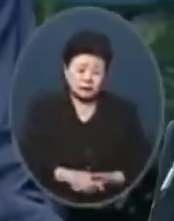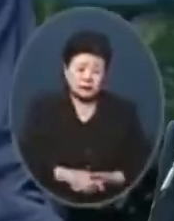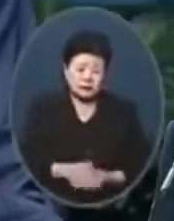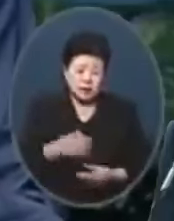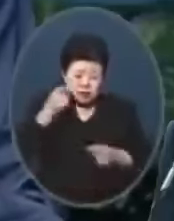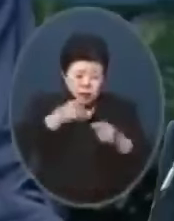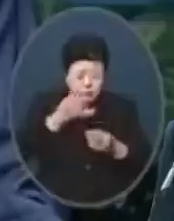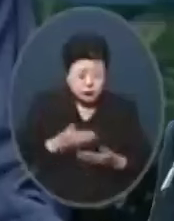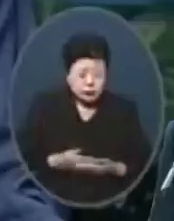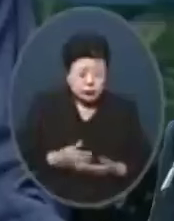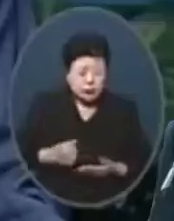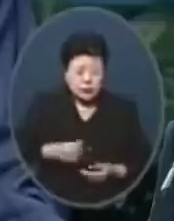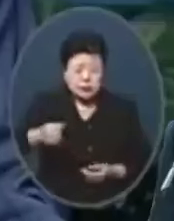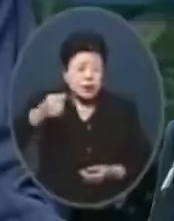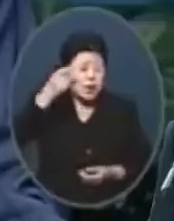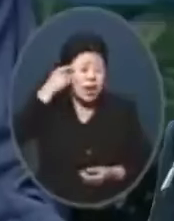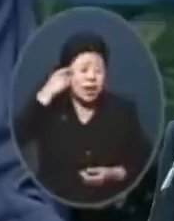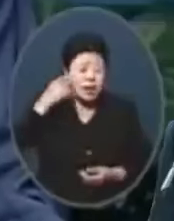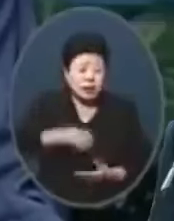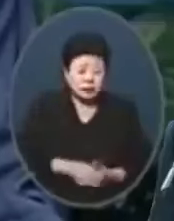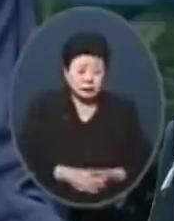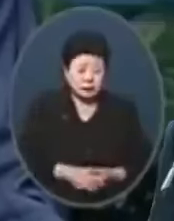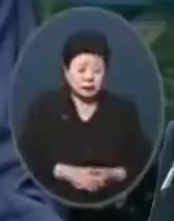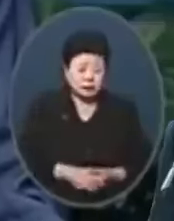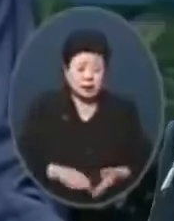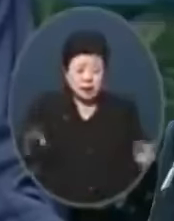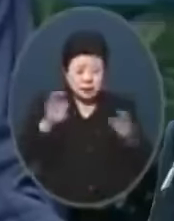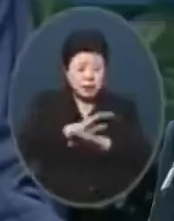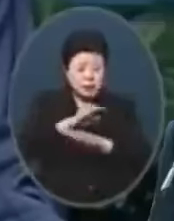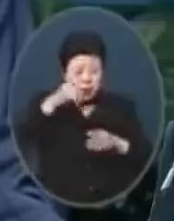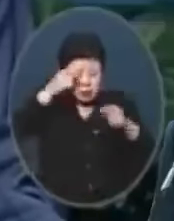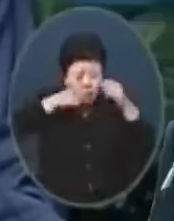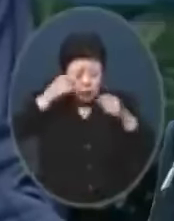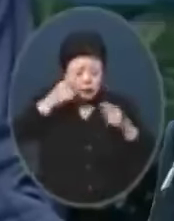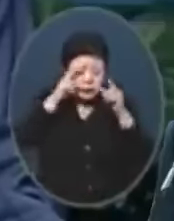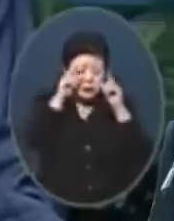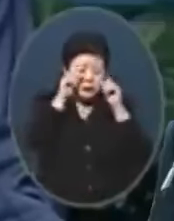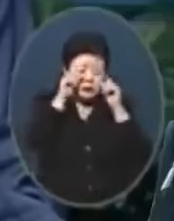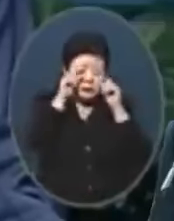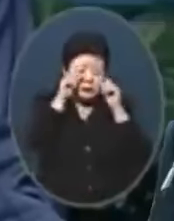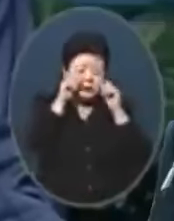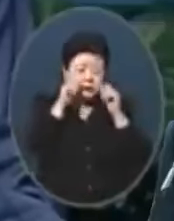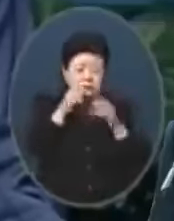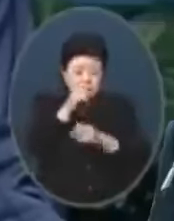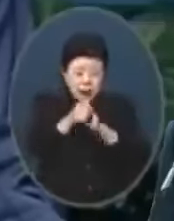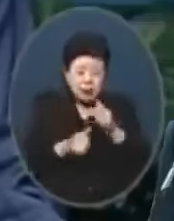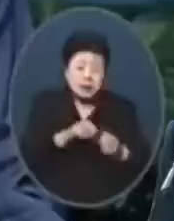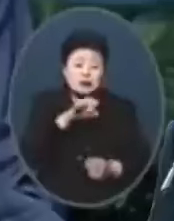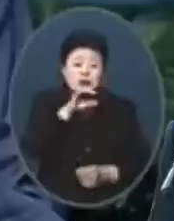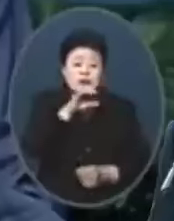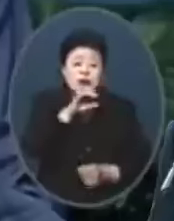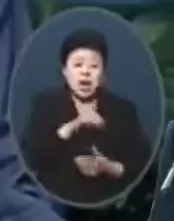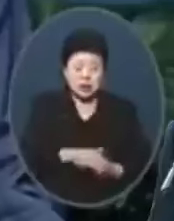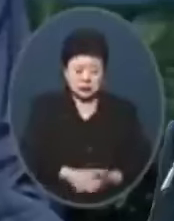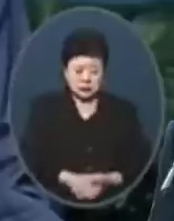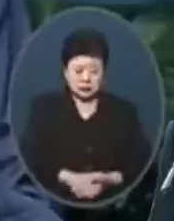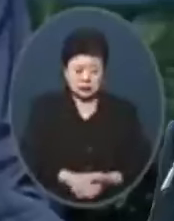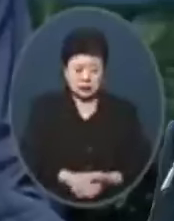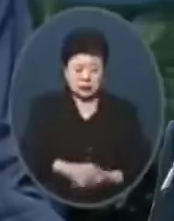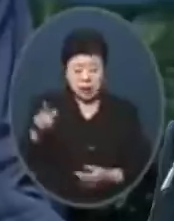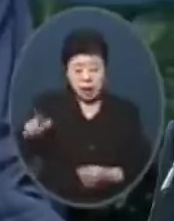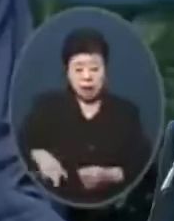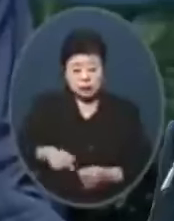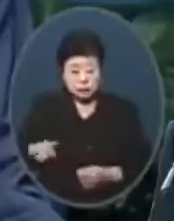이렇게 설득하시냐? 밤낮 울고 고통을 당하고 하나님을 원망했습니다. 그런데